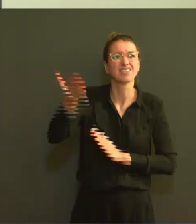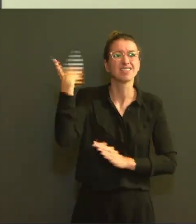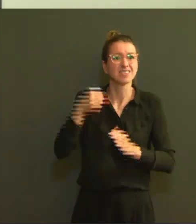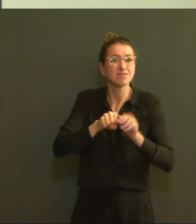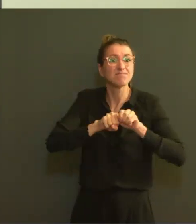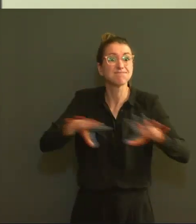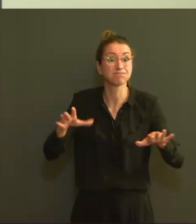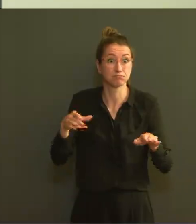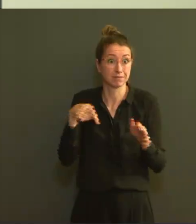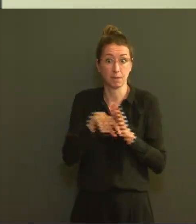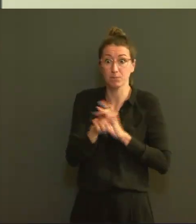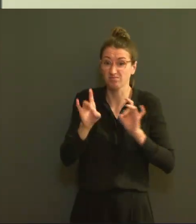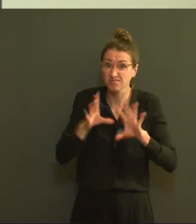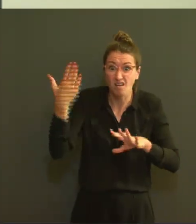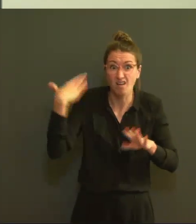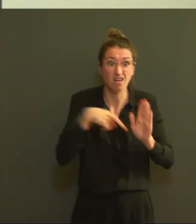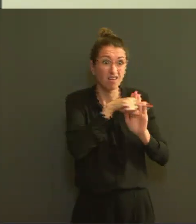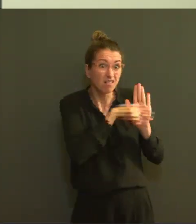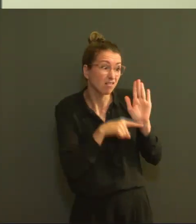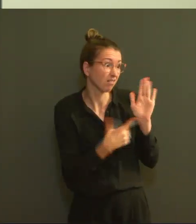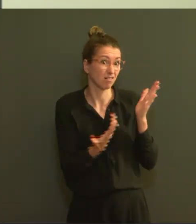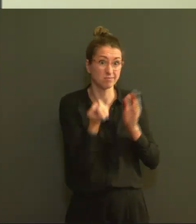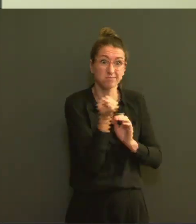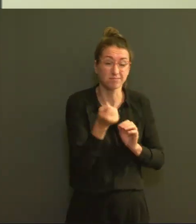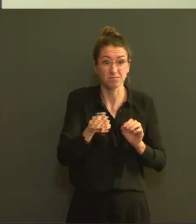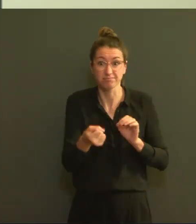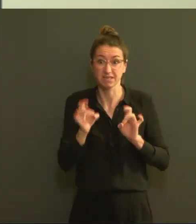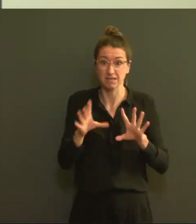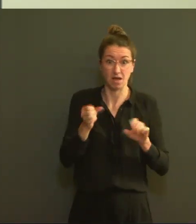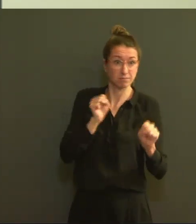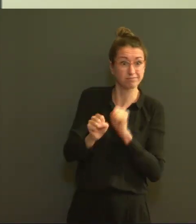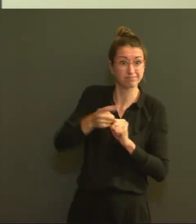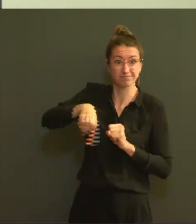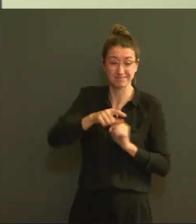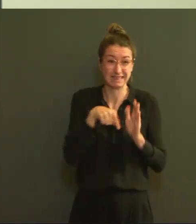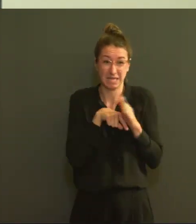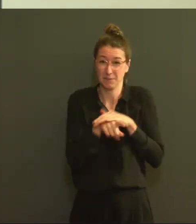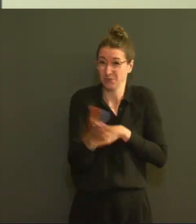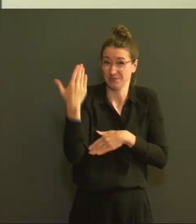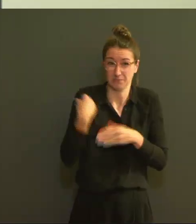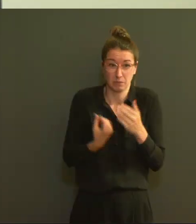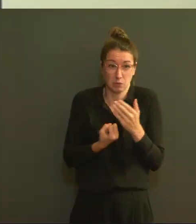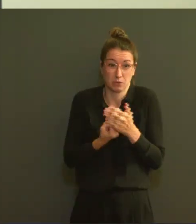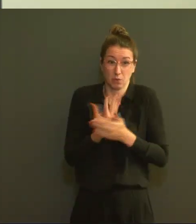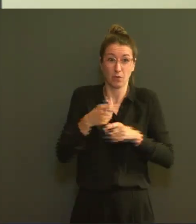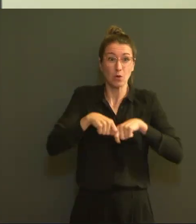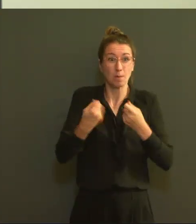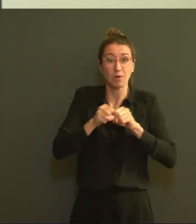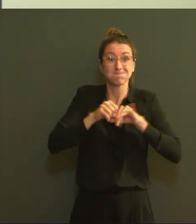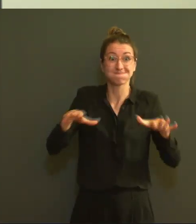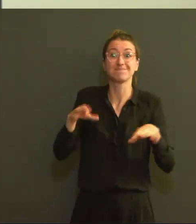pas immunisée. C'est donc celui qu'on calcule au tout début de l'épidémie. et qui va dépendre de 3